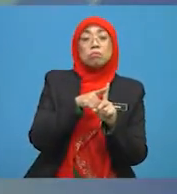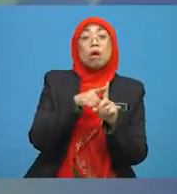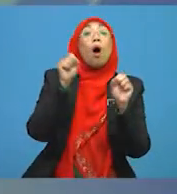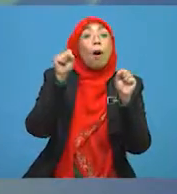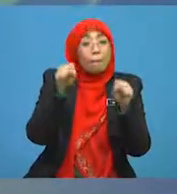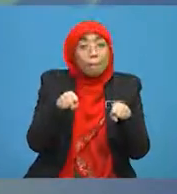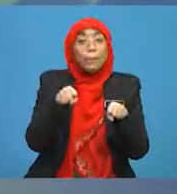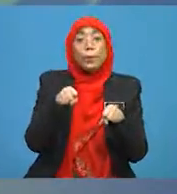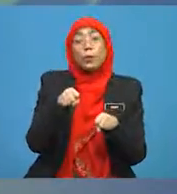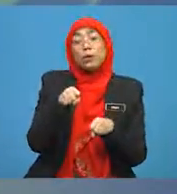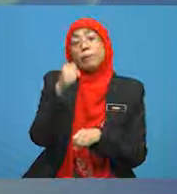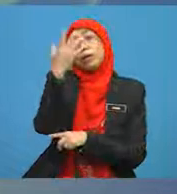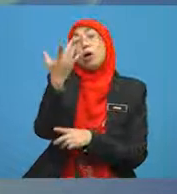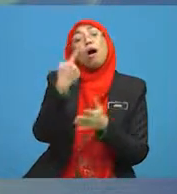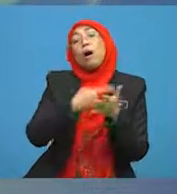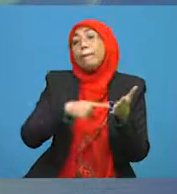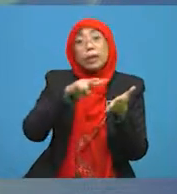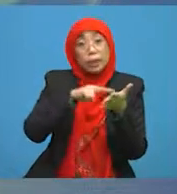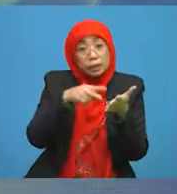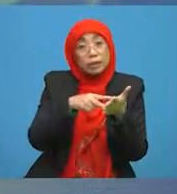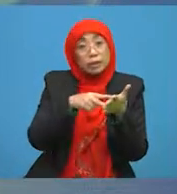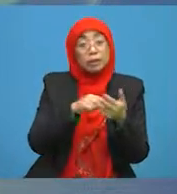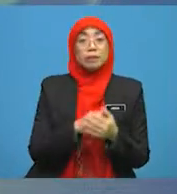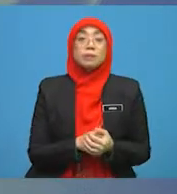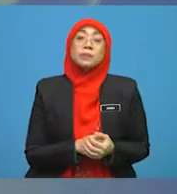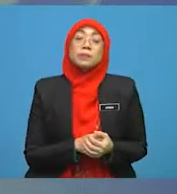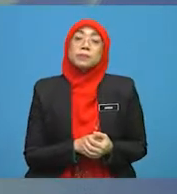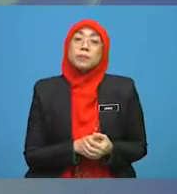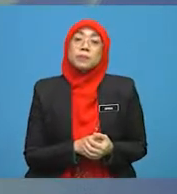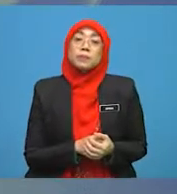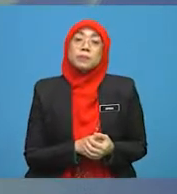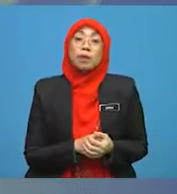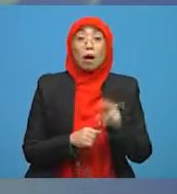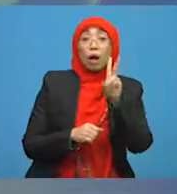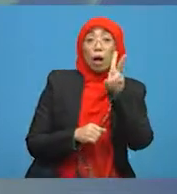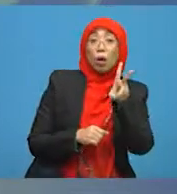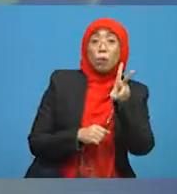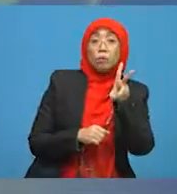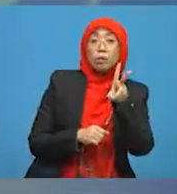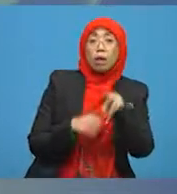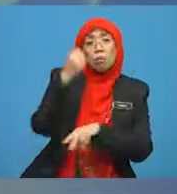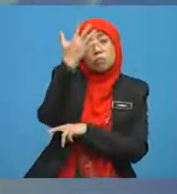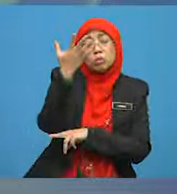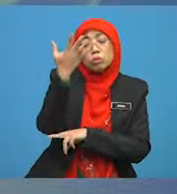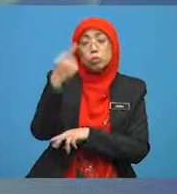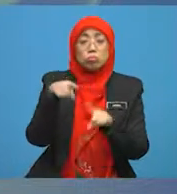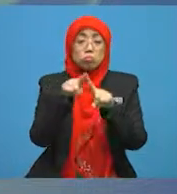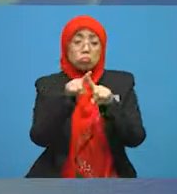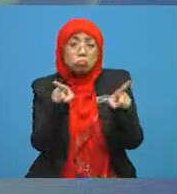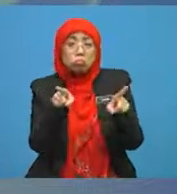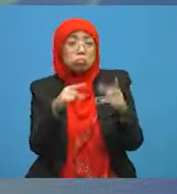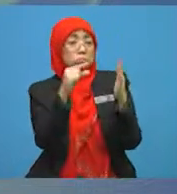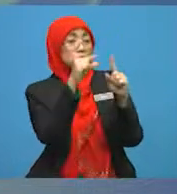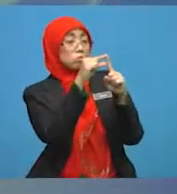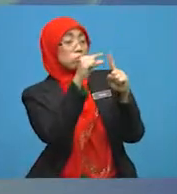menyatakan perkaitan makna dari segi leksikal dan yang kedua, pelajar dapat menjelaskan perbezaan